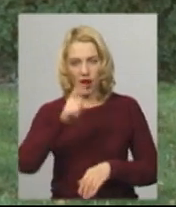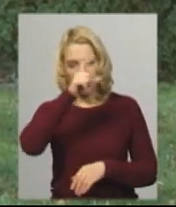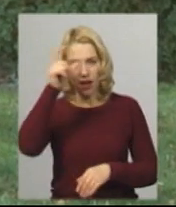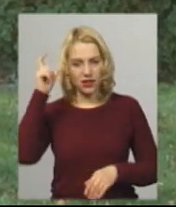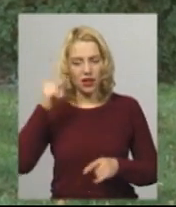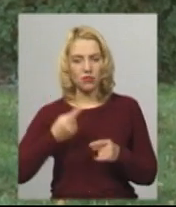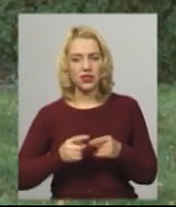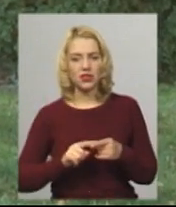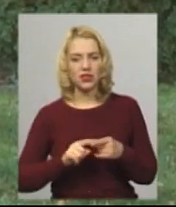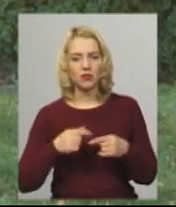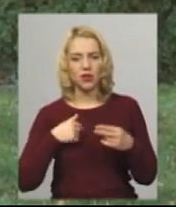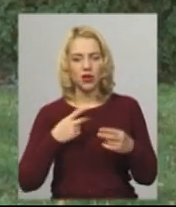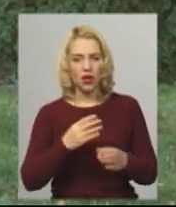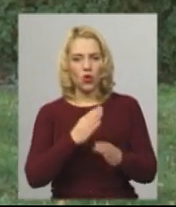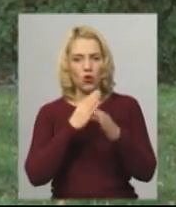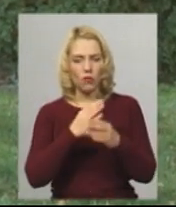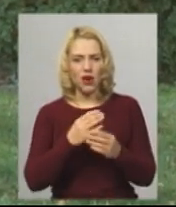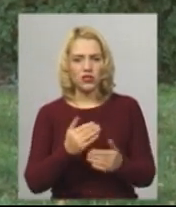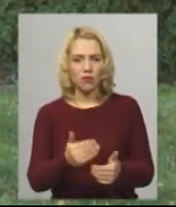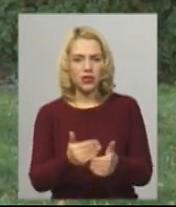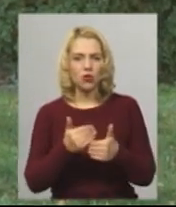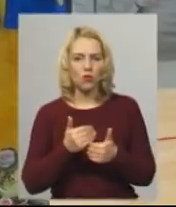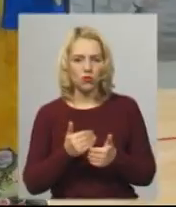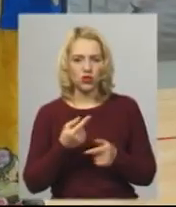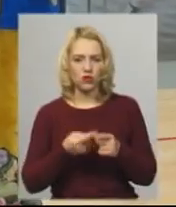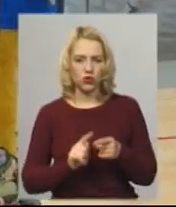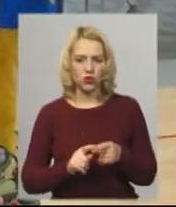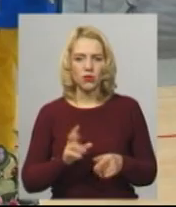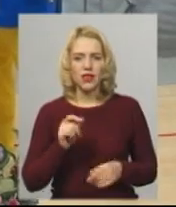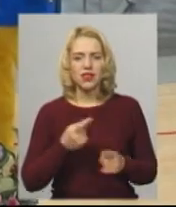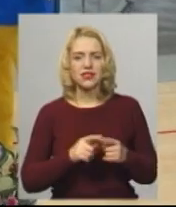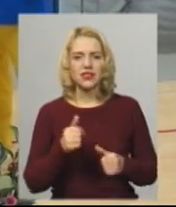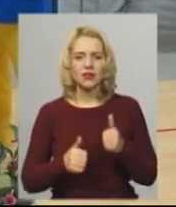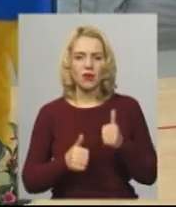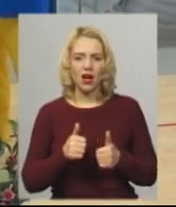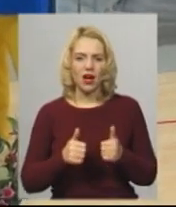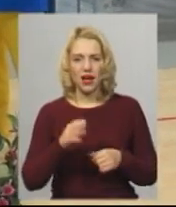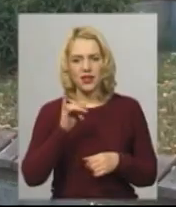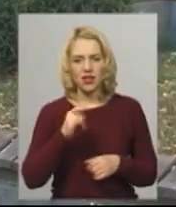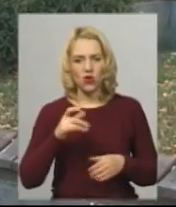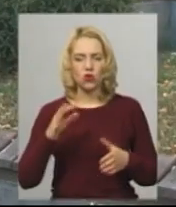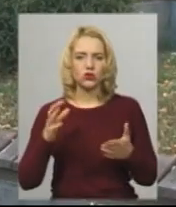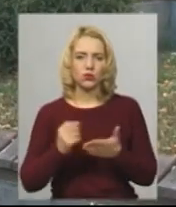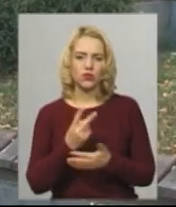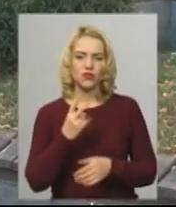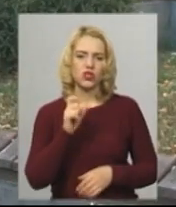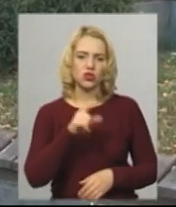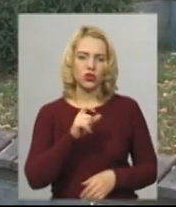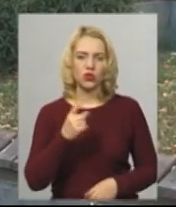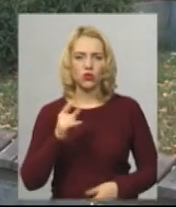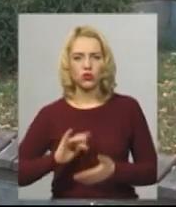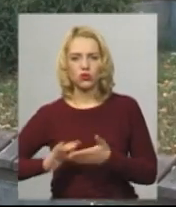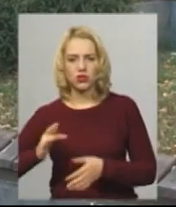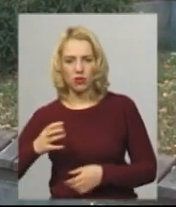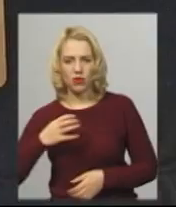ці рукопашний бій поможе в цьому. На цих змаганнях Ігор Ліщук здобув 2 золотих і 1 срібну медаль.